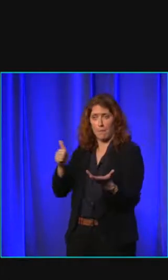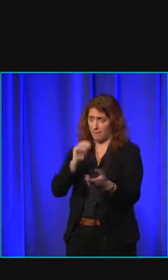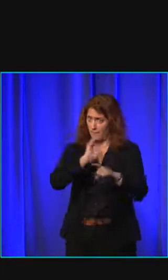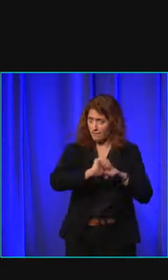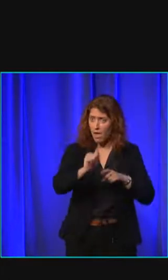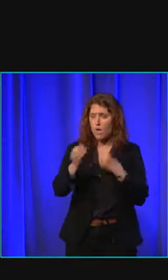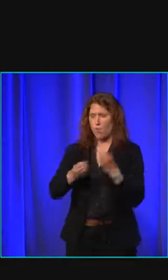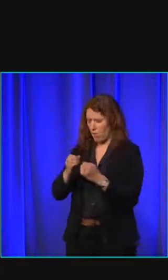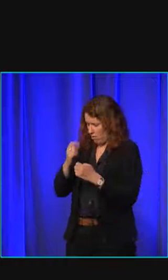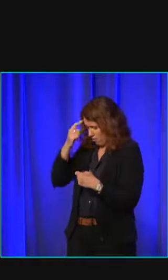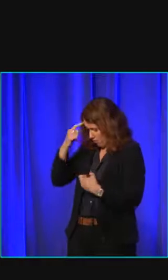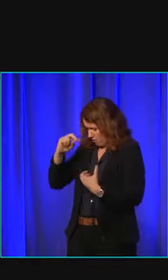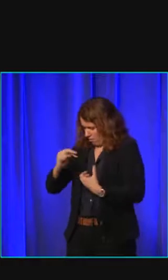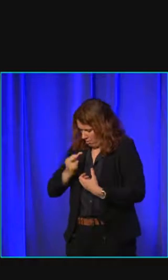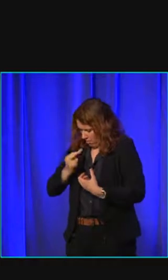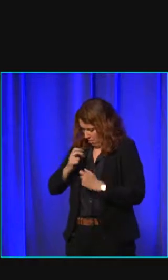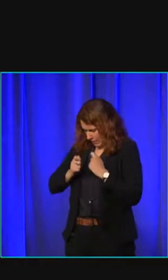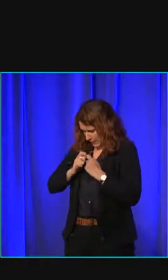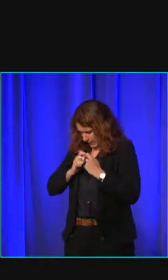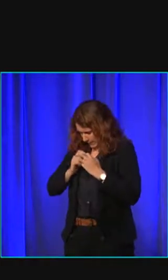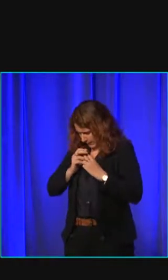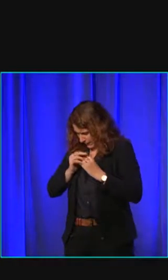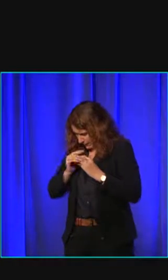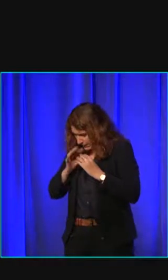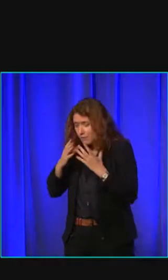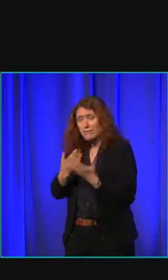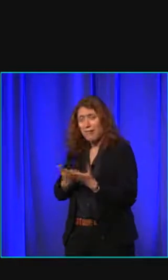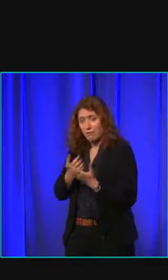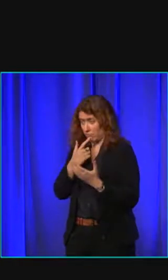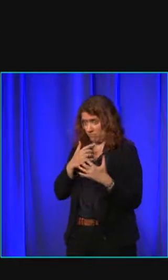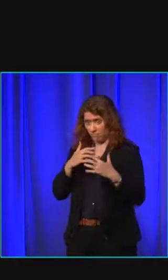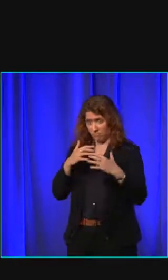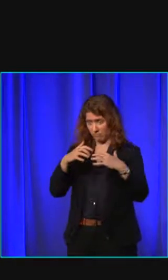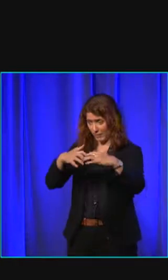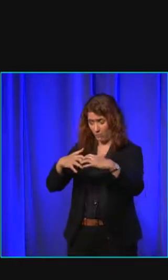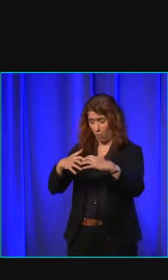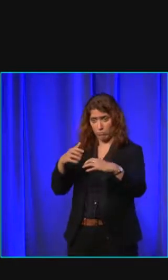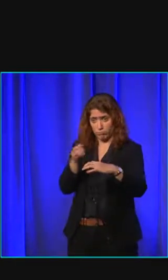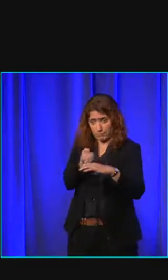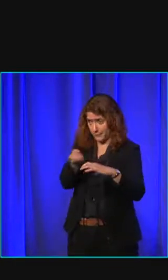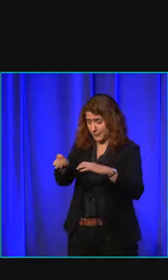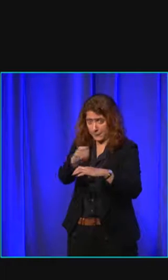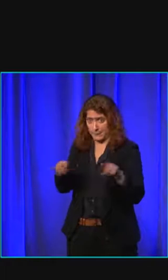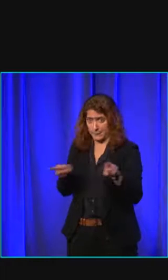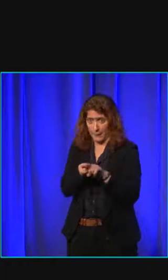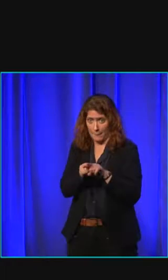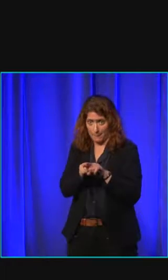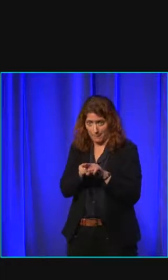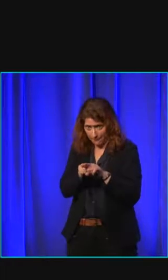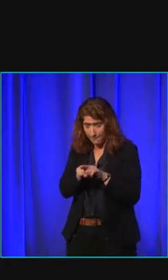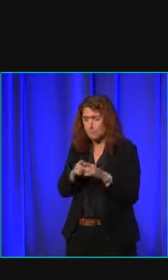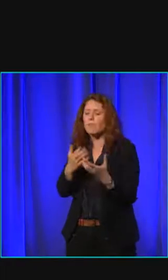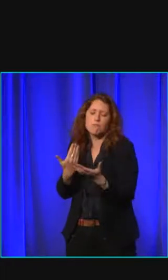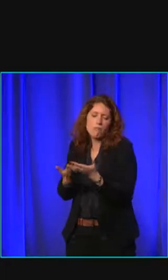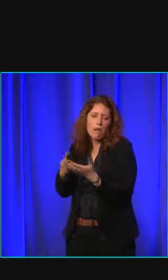quand on récite, eh bien, il y a des zones communes, des zones motrices qui sont activées. Et ceci a été démontré par